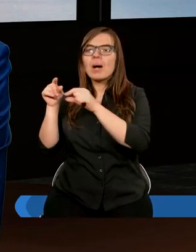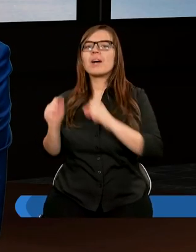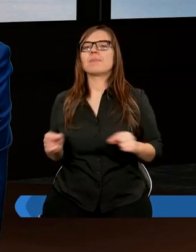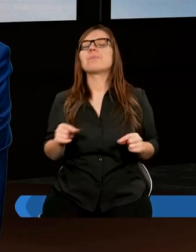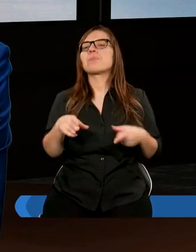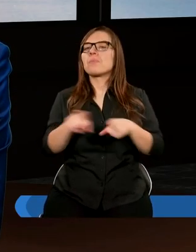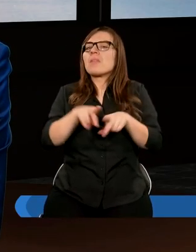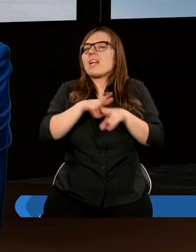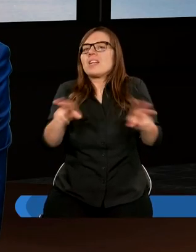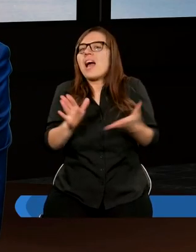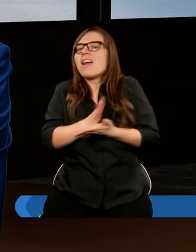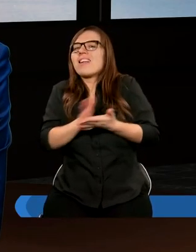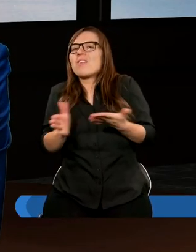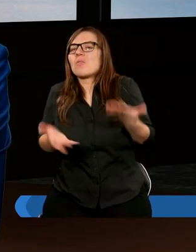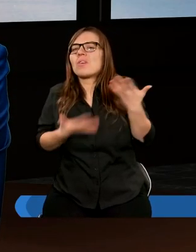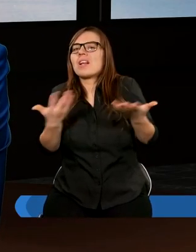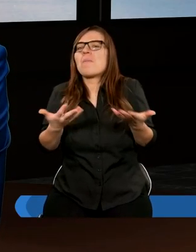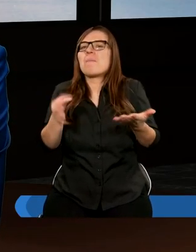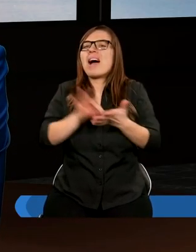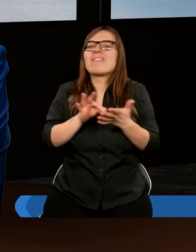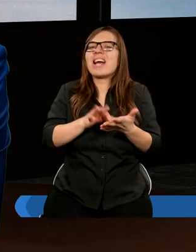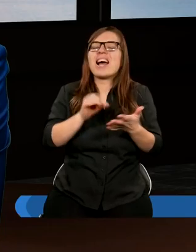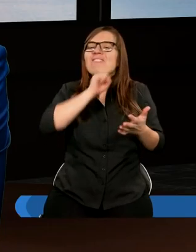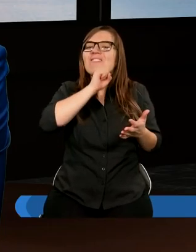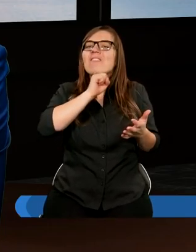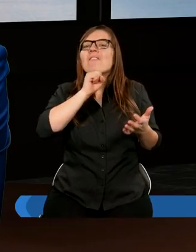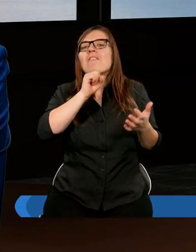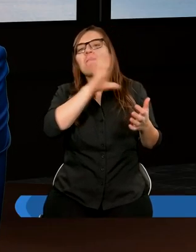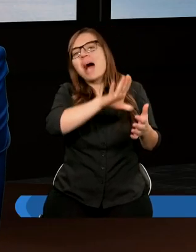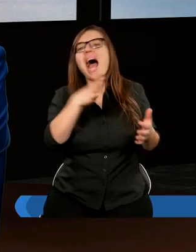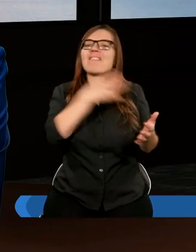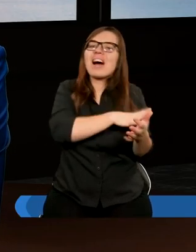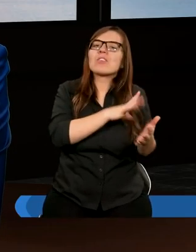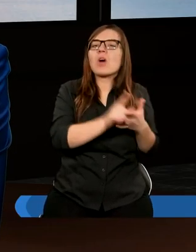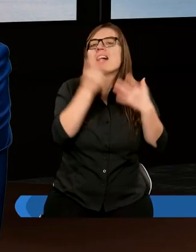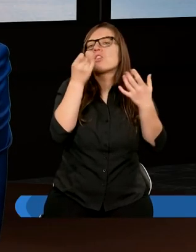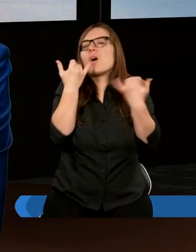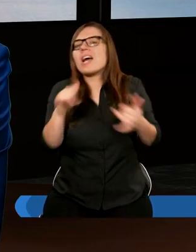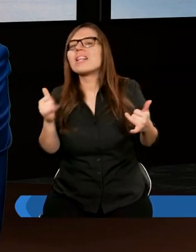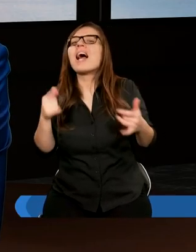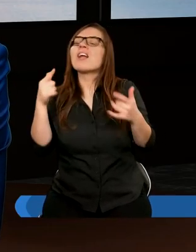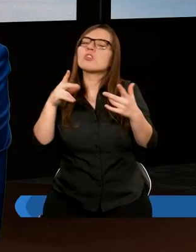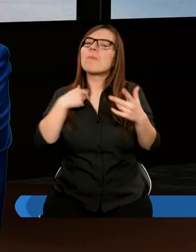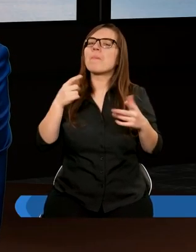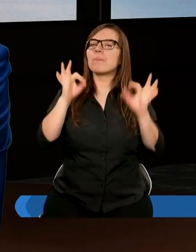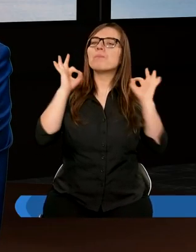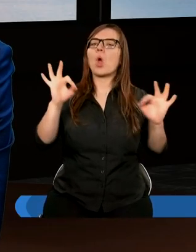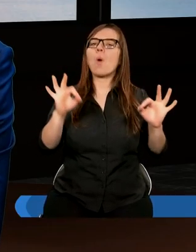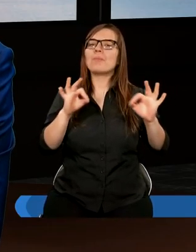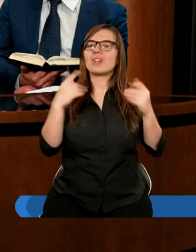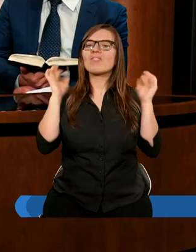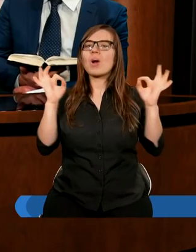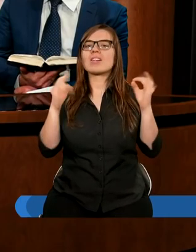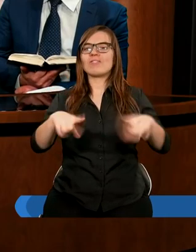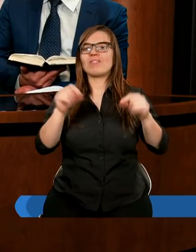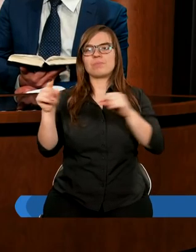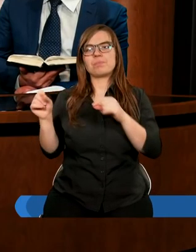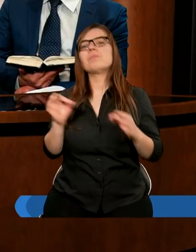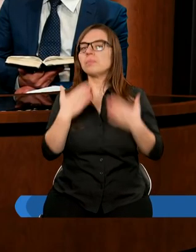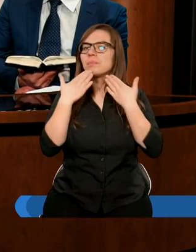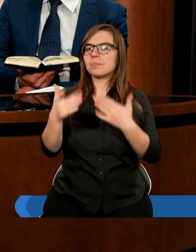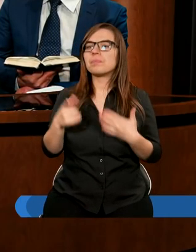ludzie, którzy w ogóle są zupełnie na to niewyczuleni i dopiero właśnie wpadają w kłopoty właśnie z tego powodu. Dziękuję, Ewa.